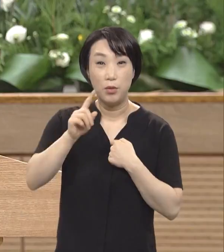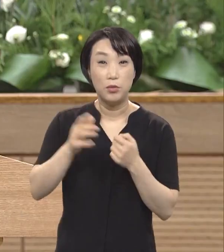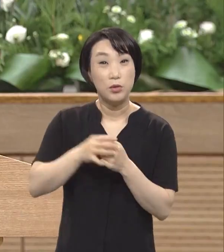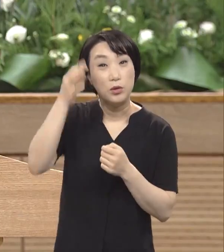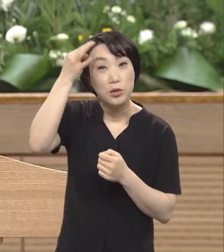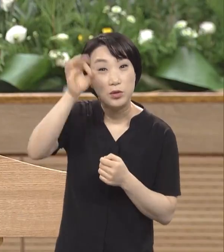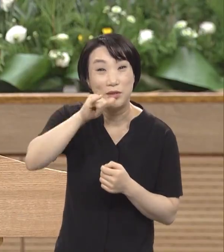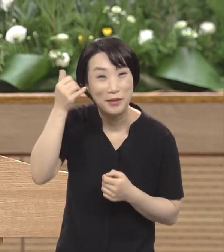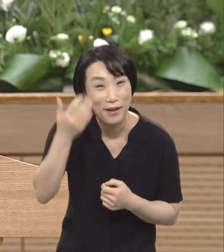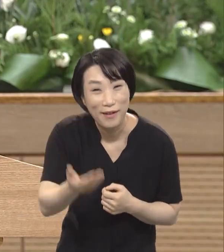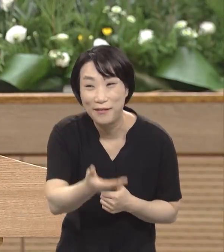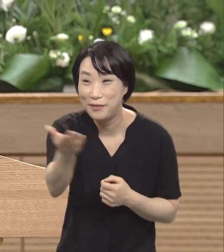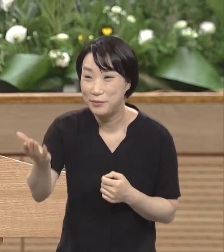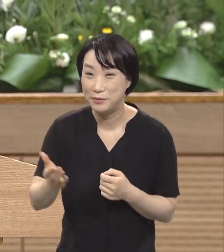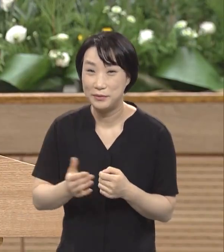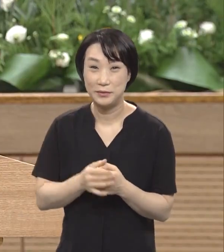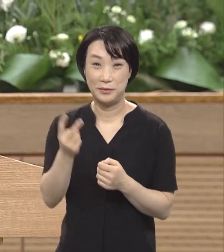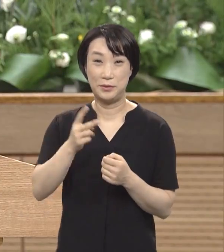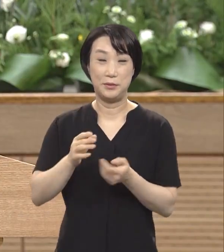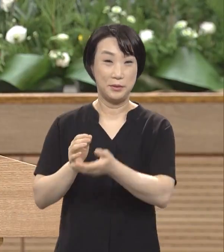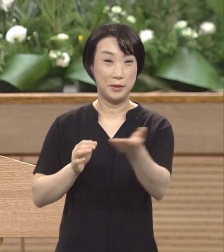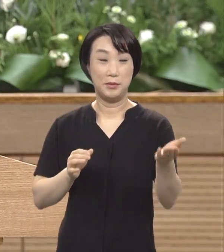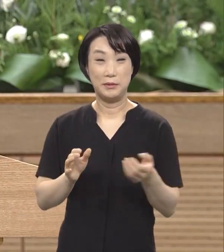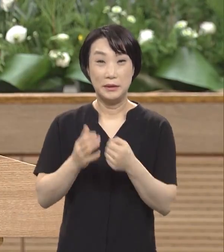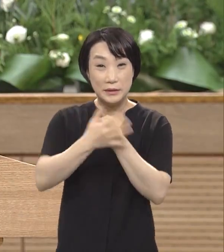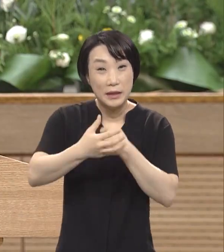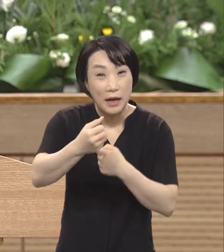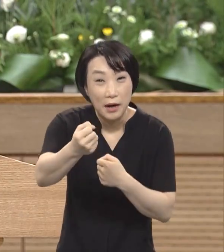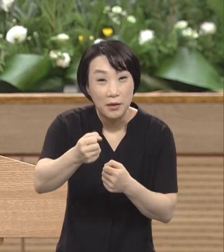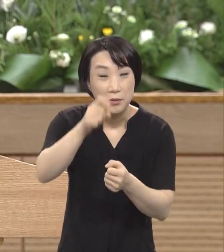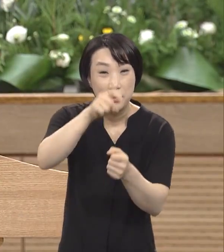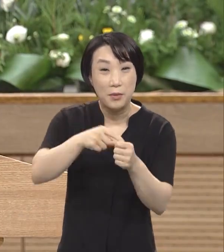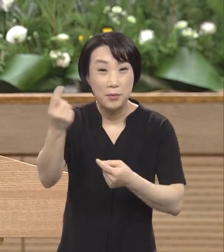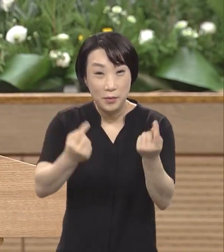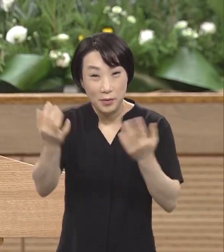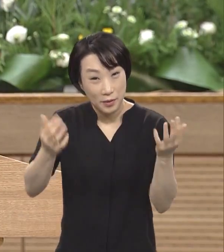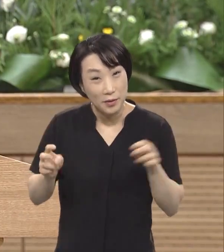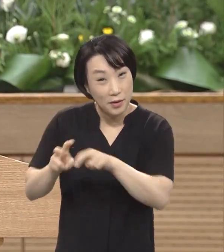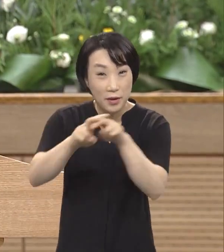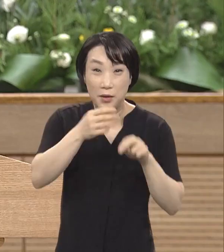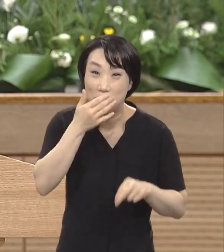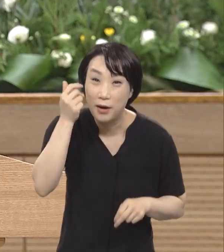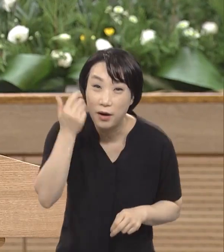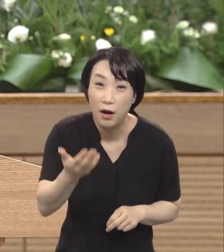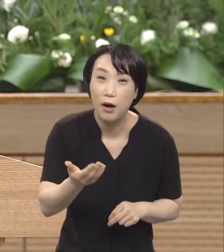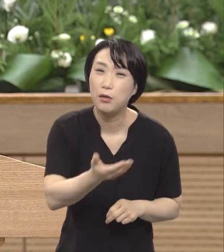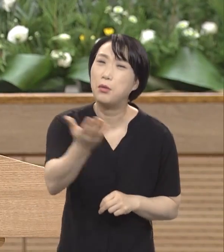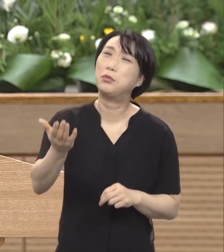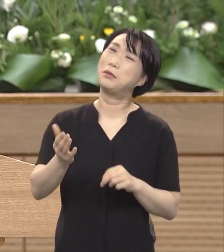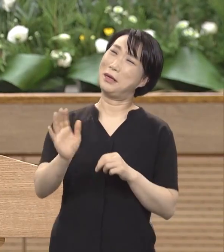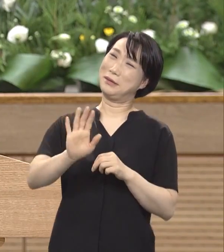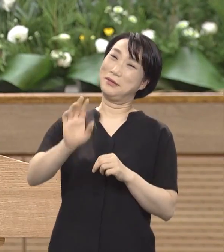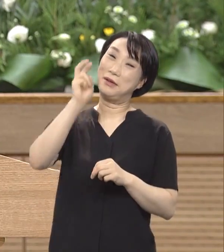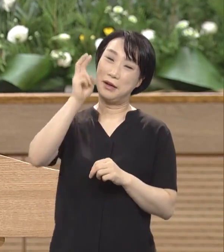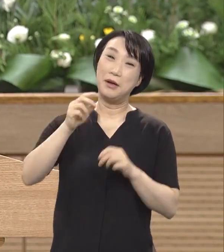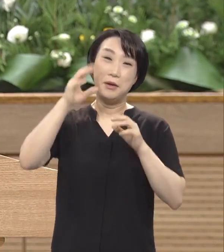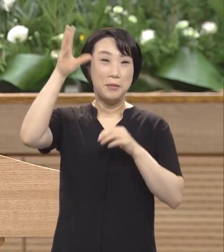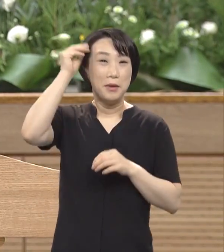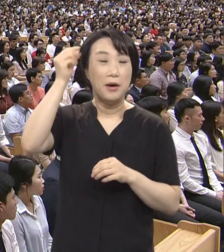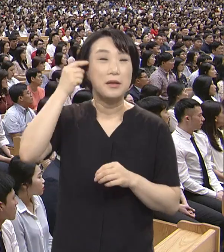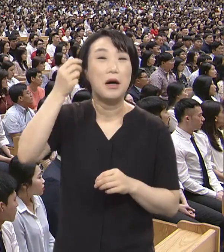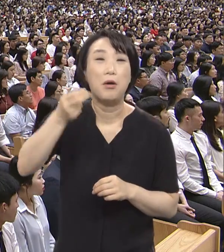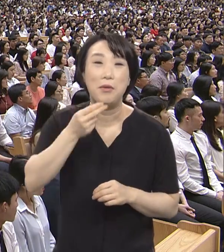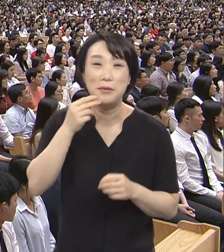인정하고 이렇게 여러분들이 은혜 받으려고 모여 앉겠어요? 미련하게 안 보이니까